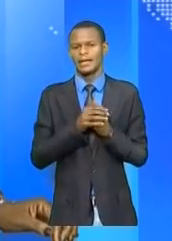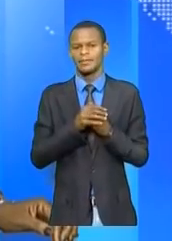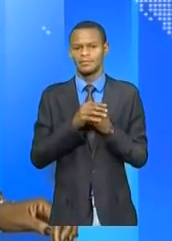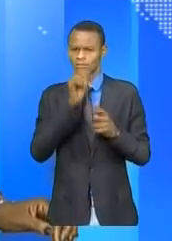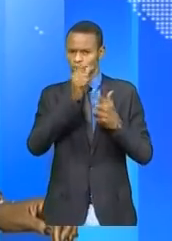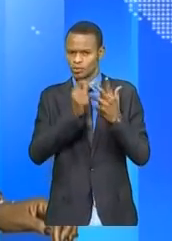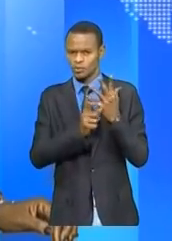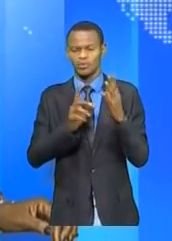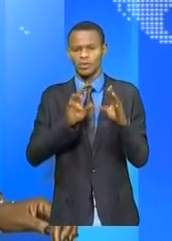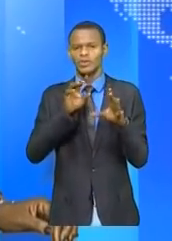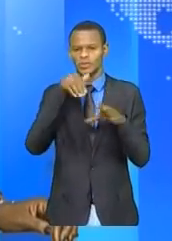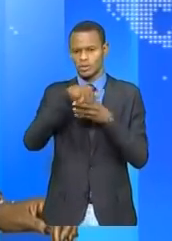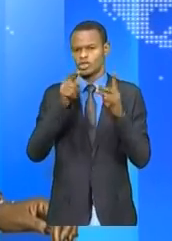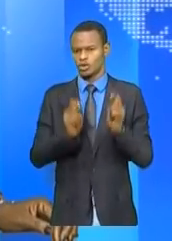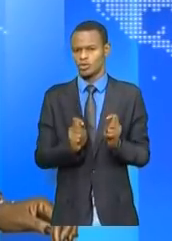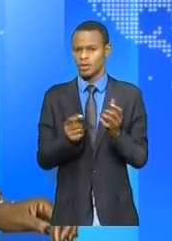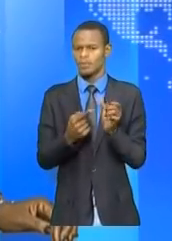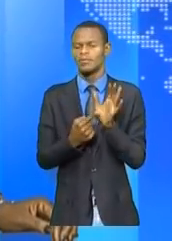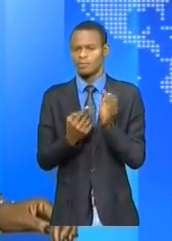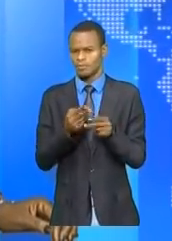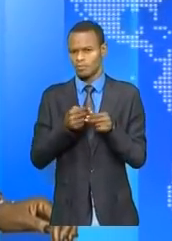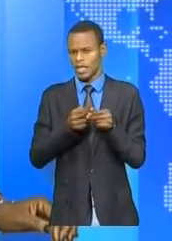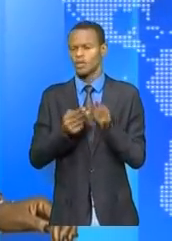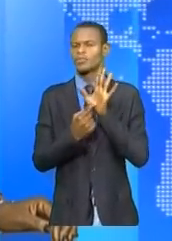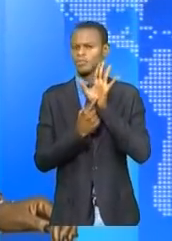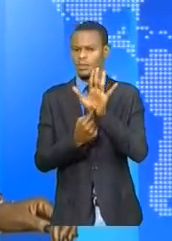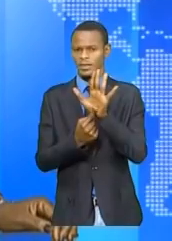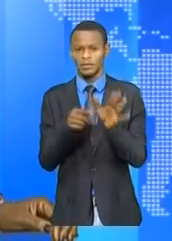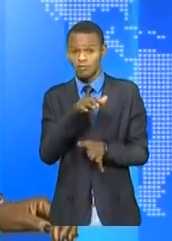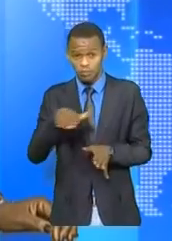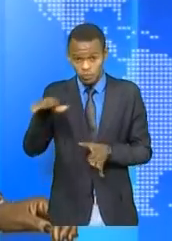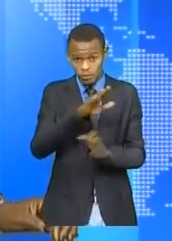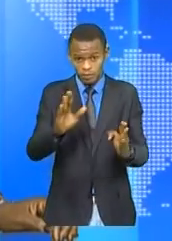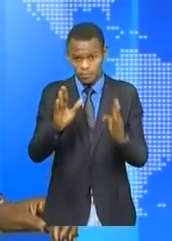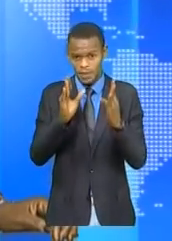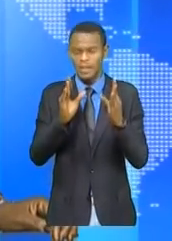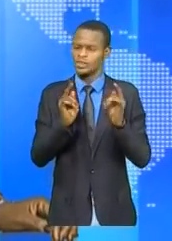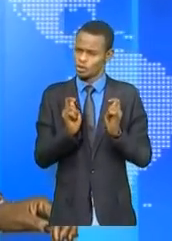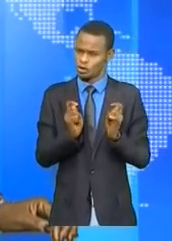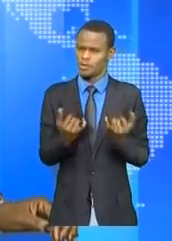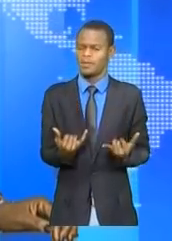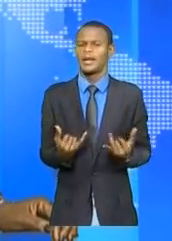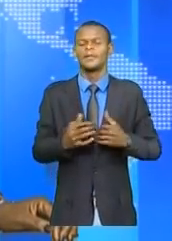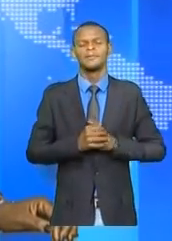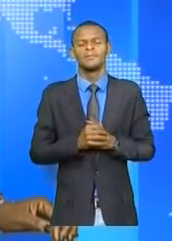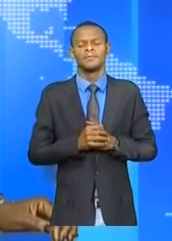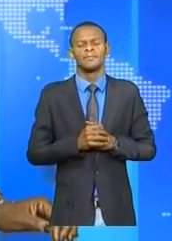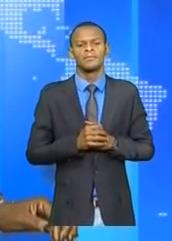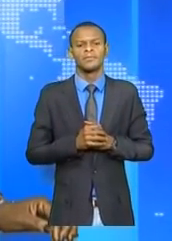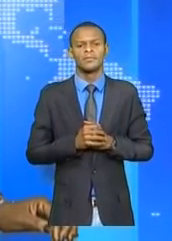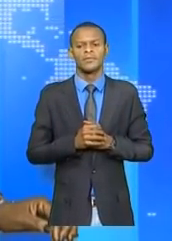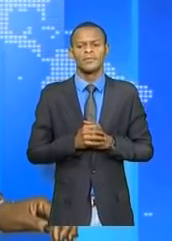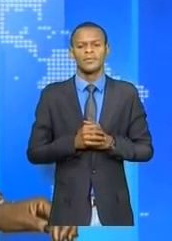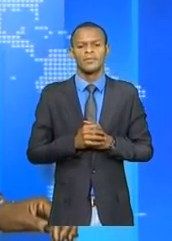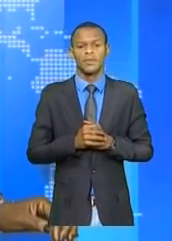19h que nous avons le plaisir de vous présenter de partout où vous nous suivez. Soyez le bienvenu si vous nous rejoignez. De plus en plus,